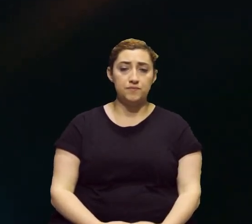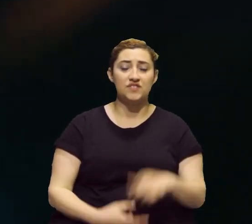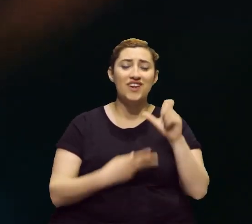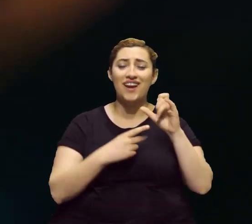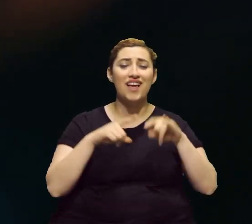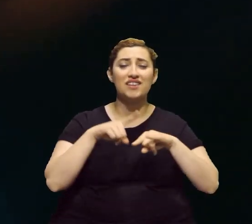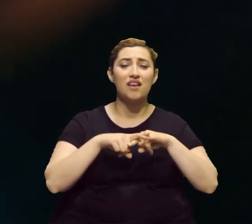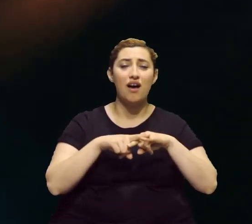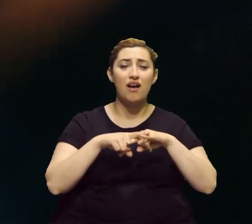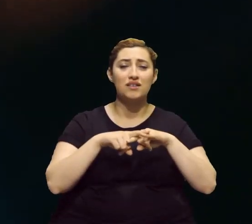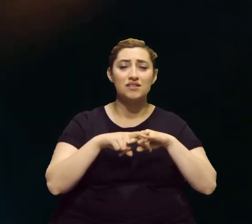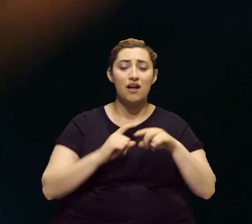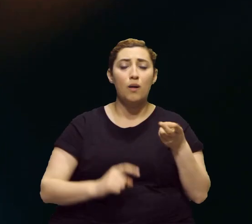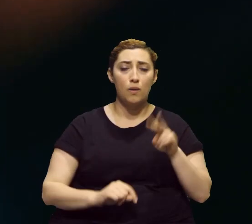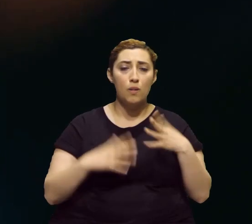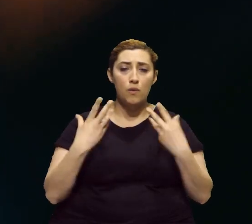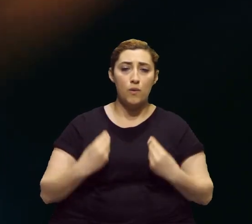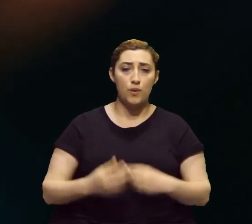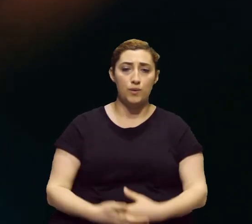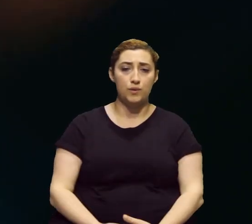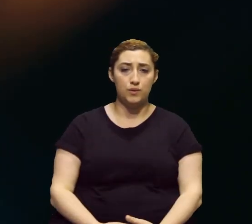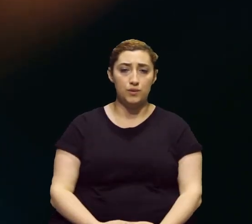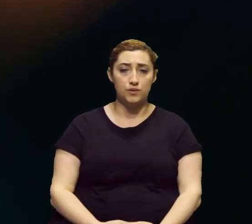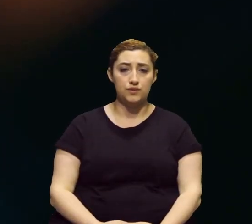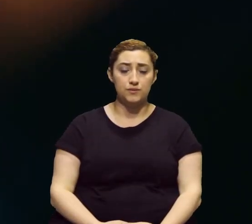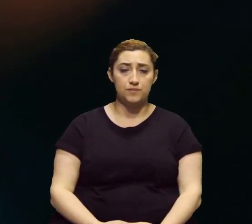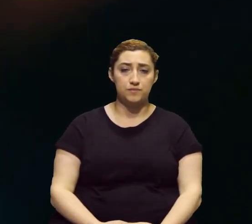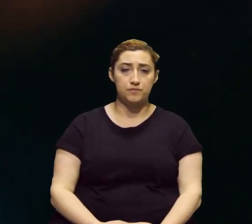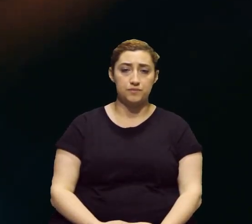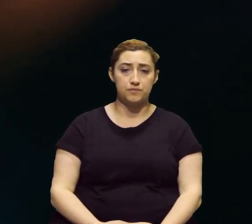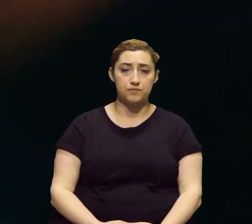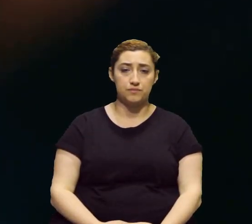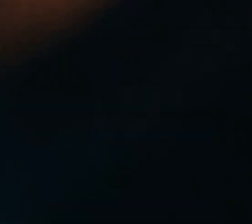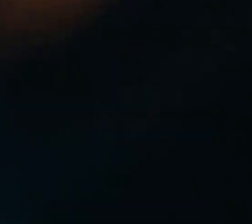veriyor. Çerkes Hasan can